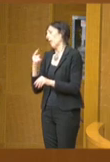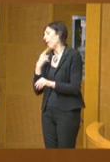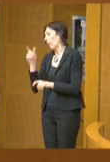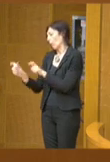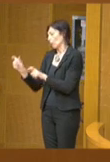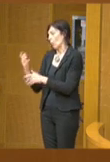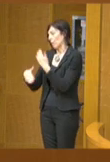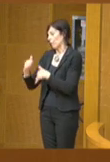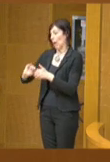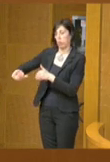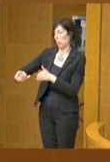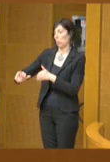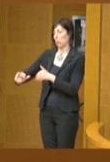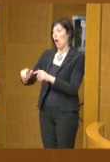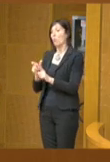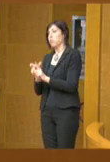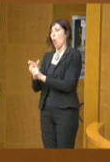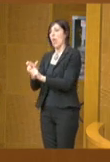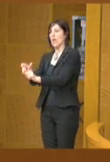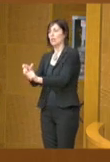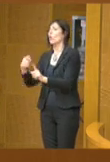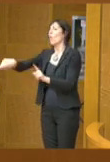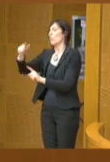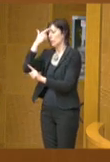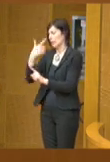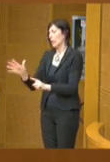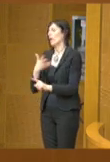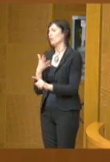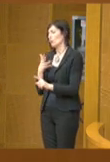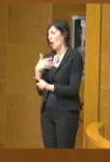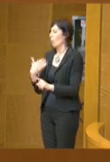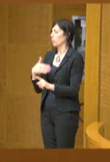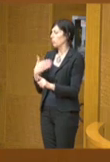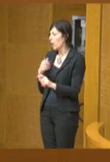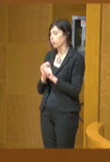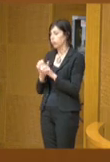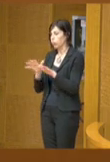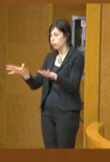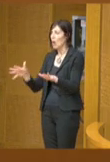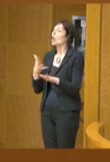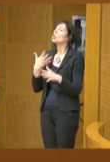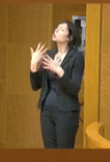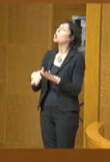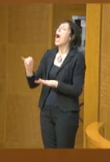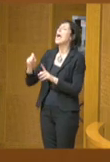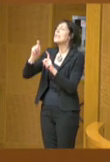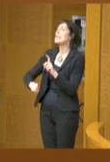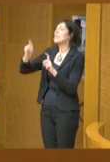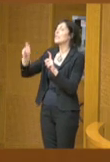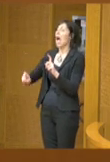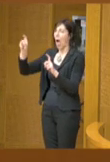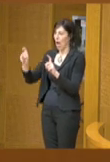disabilità. Il bullismo sappiamo che è un fenomeno molto diffuso, i recenti dati Istat ce lo confermano, e